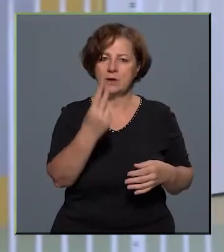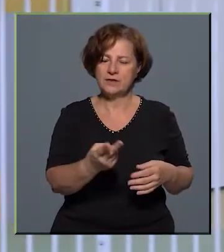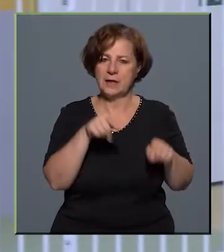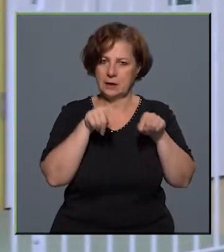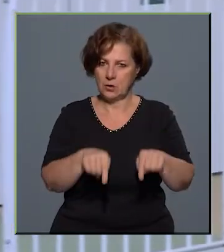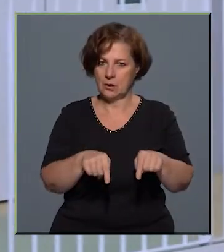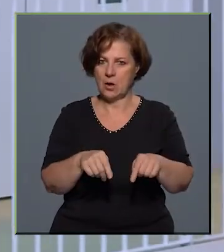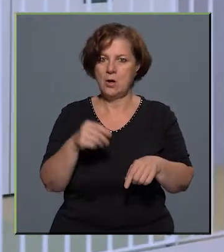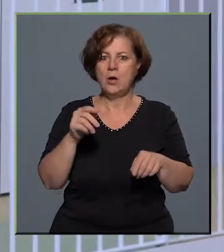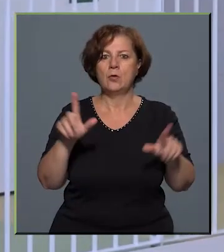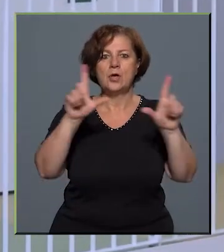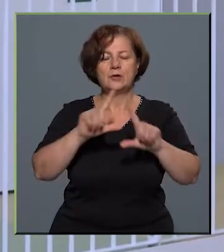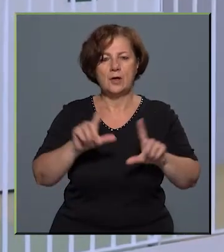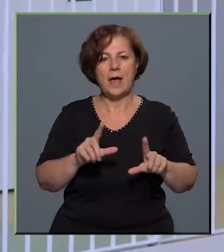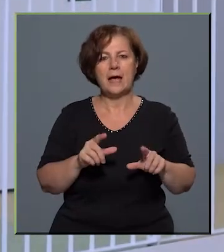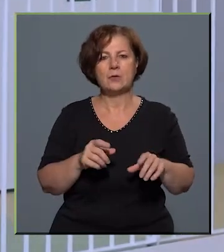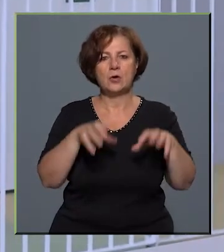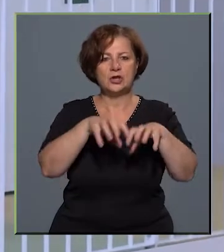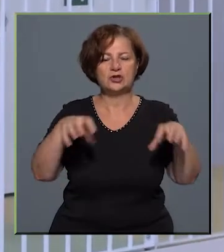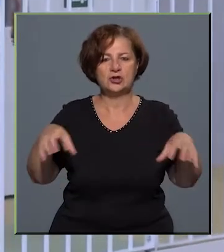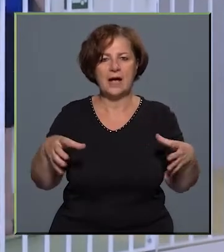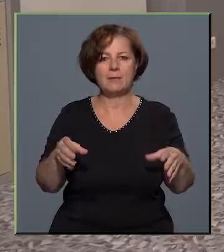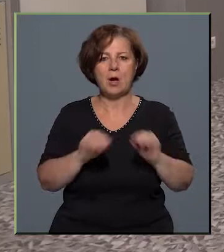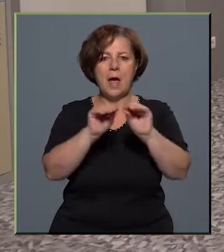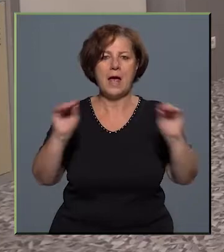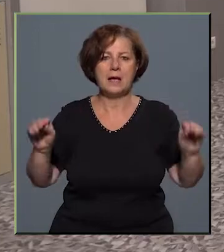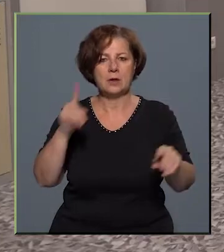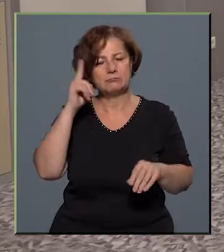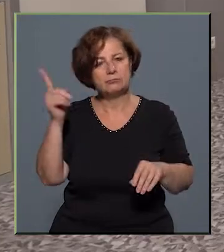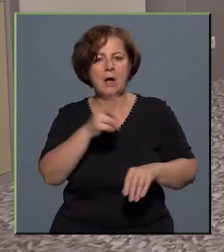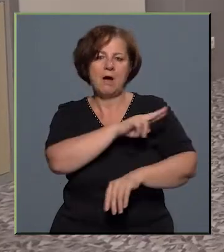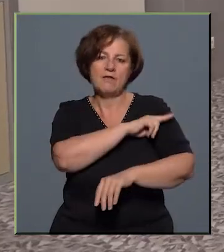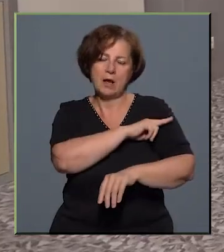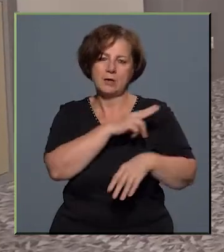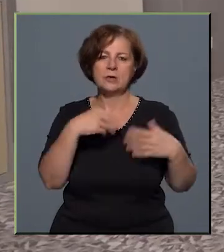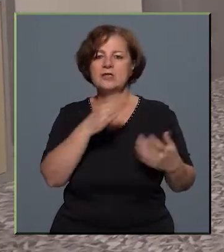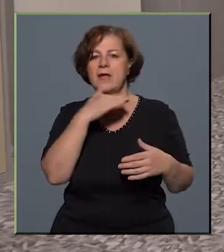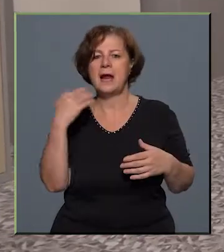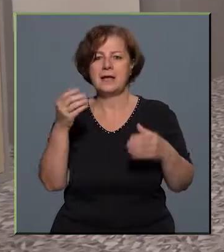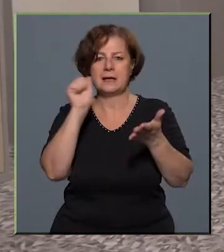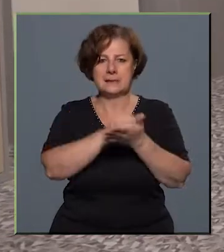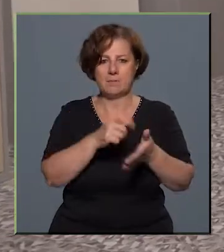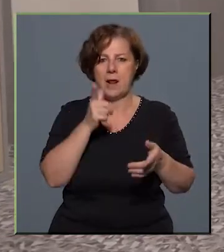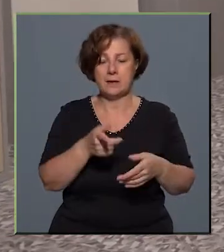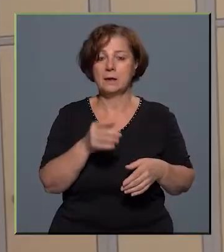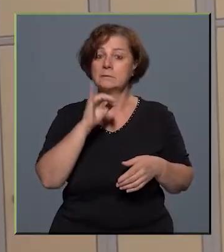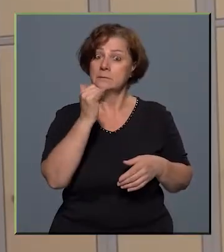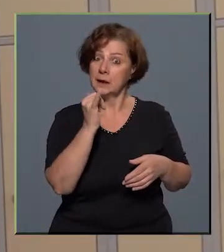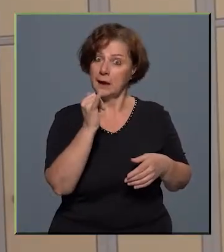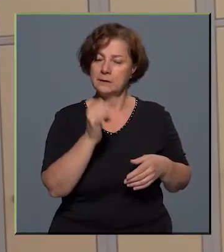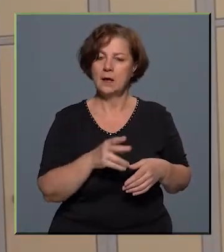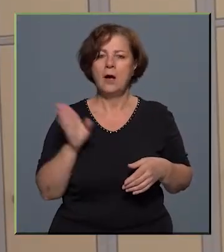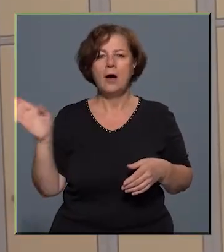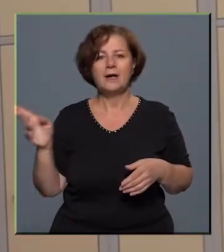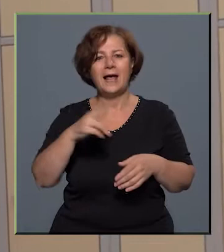hogy a tanítók, tanárok stábja elláthassa feladatát, illetve hogy legyenek elegen. Vannak? Igen, a